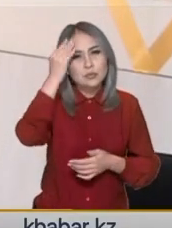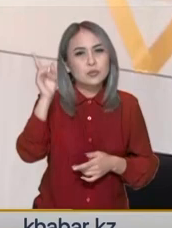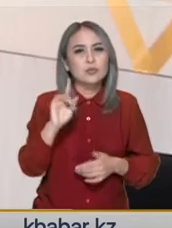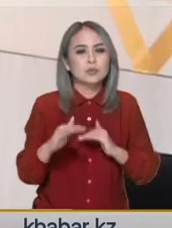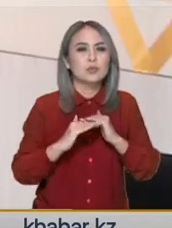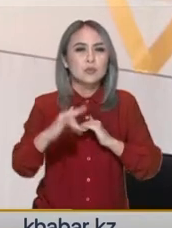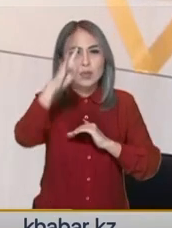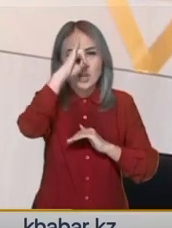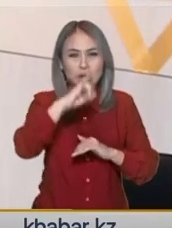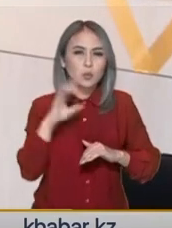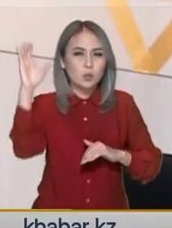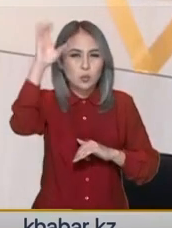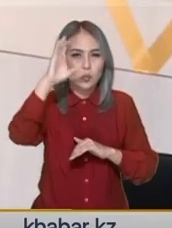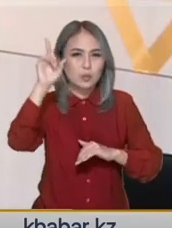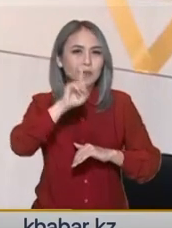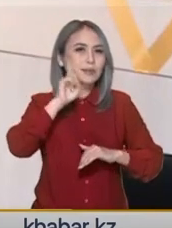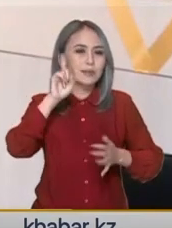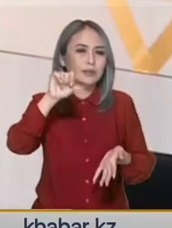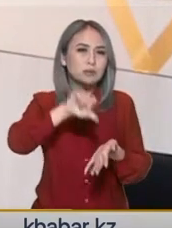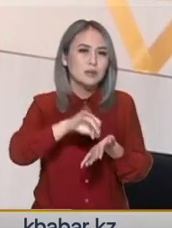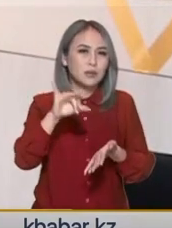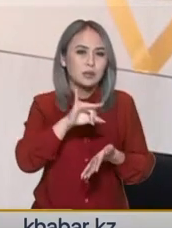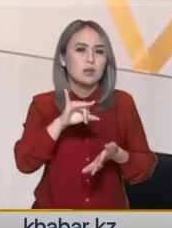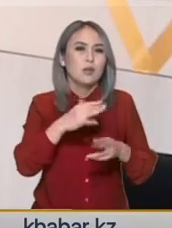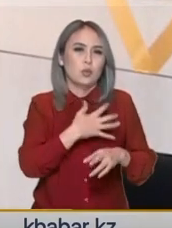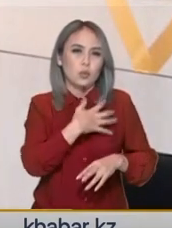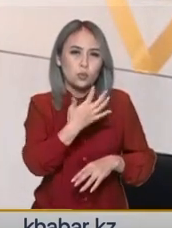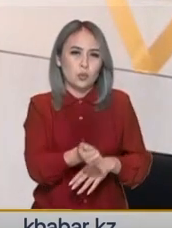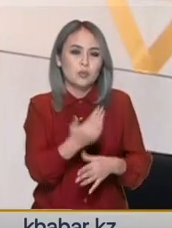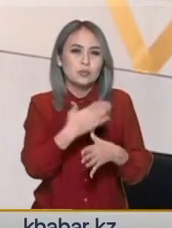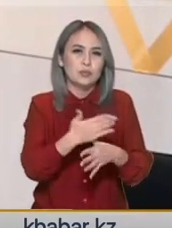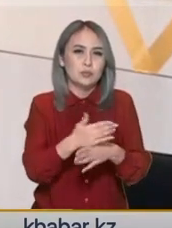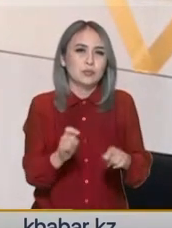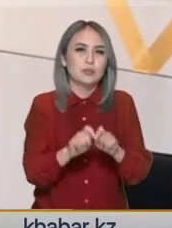қазақ пен өзбек жастарын тәрбиелеуге әрі рухани тұрғыда кемелденуіне жол ашады.